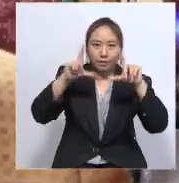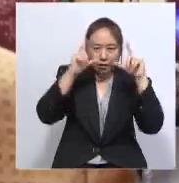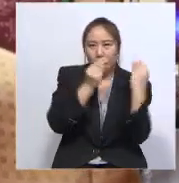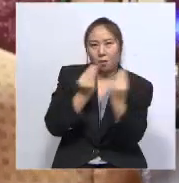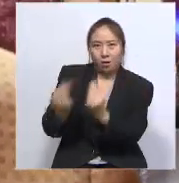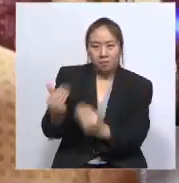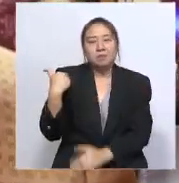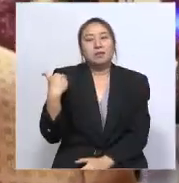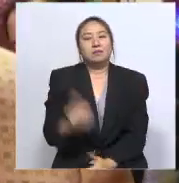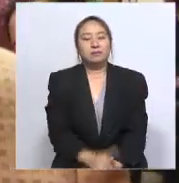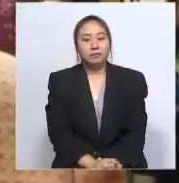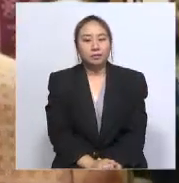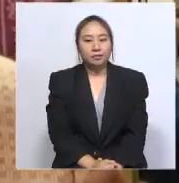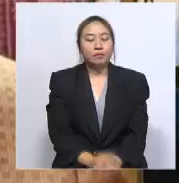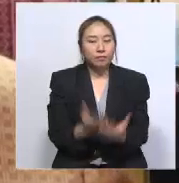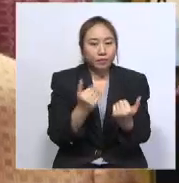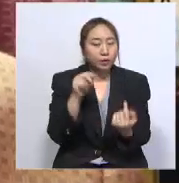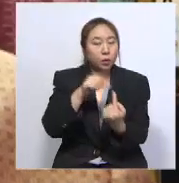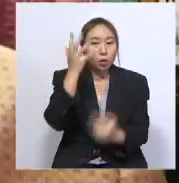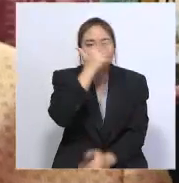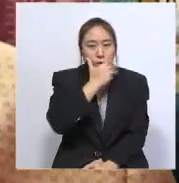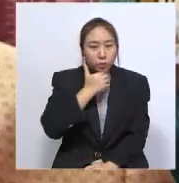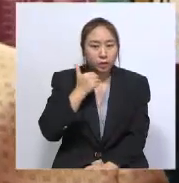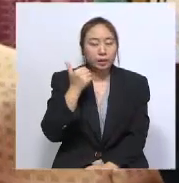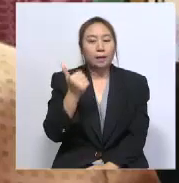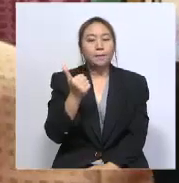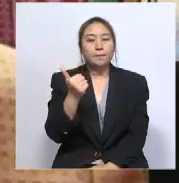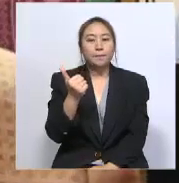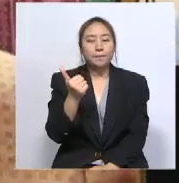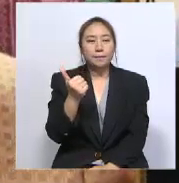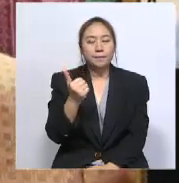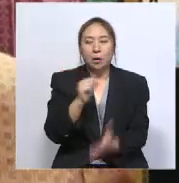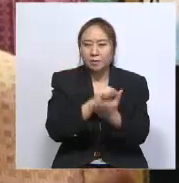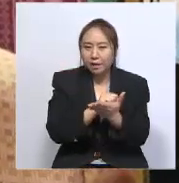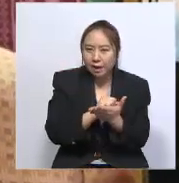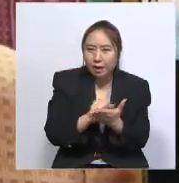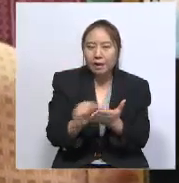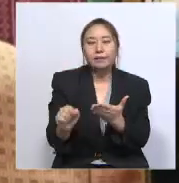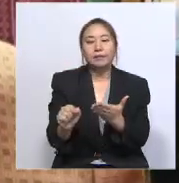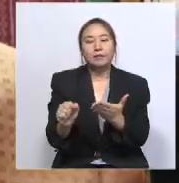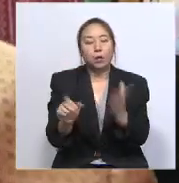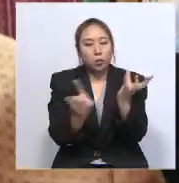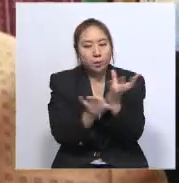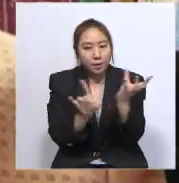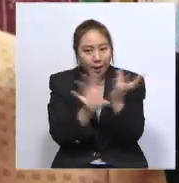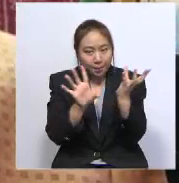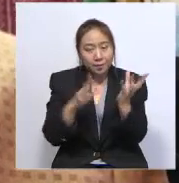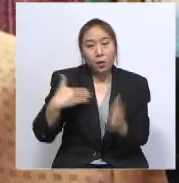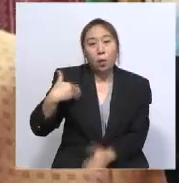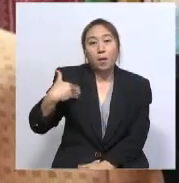ป็นอย่างมากนะครับเพราะฉะนั้นในเรื่องของความสวยงามในเรื่องของความสะอาดสะอ้านในเรื่องของความมีคุณภาพของผ้าไหม